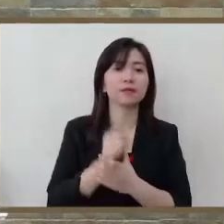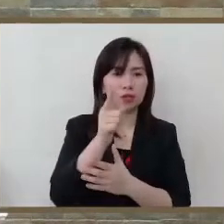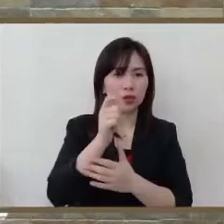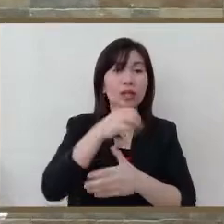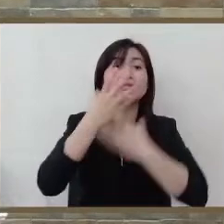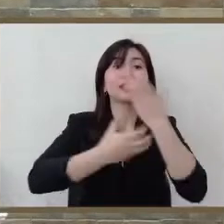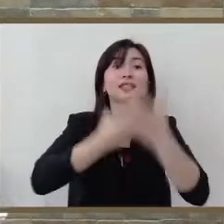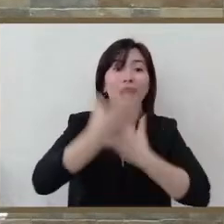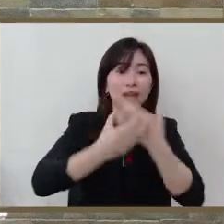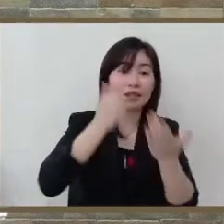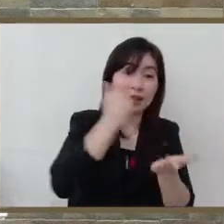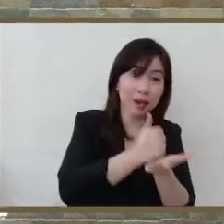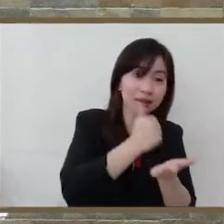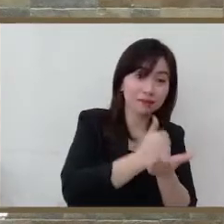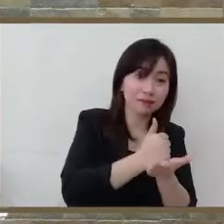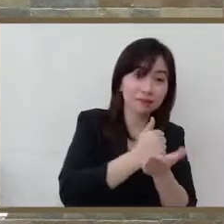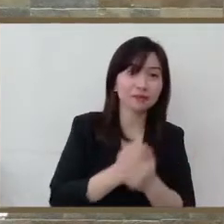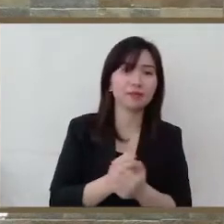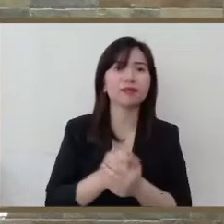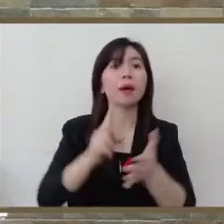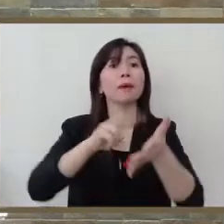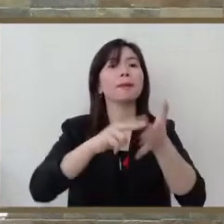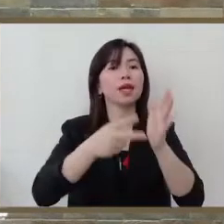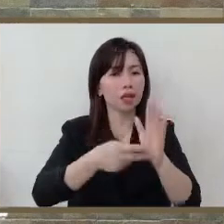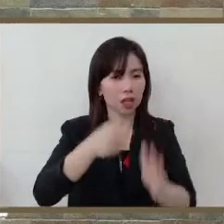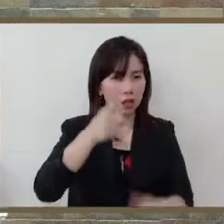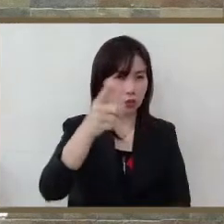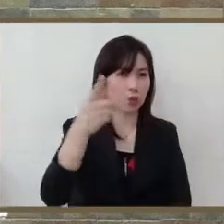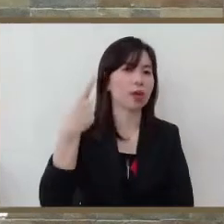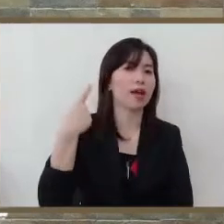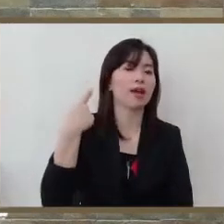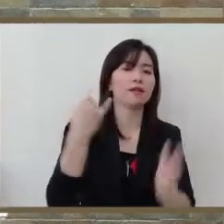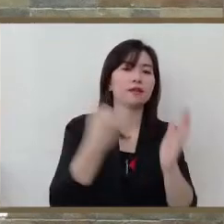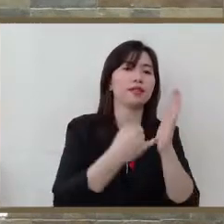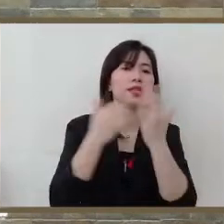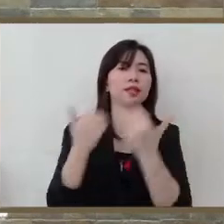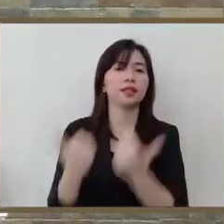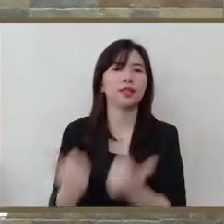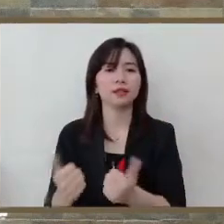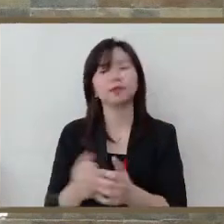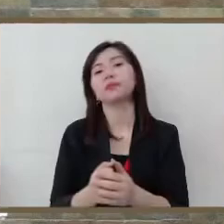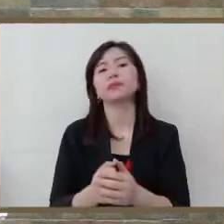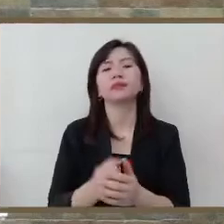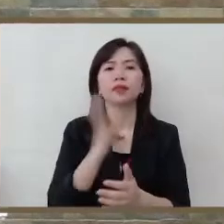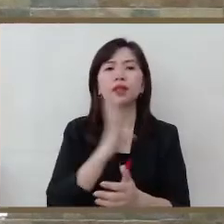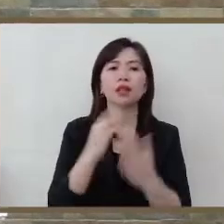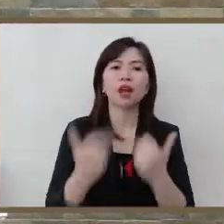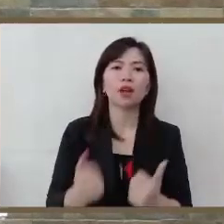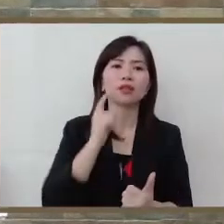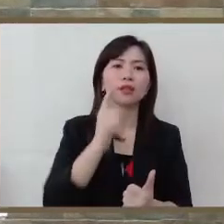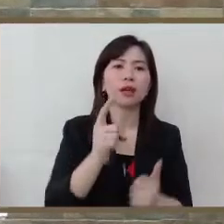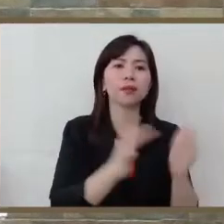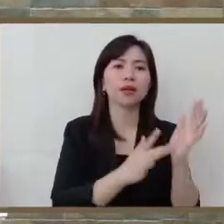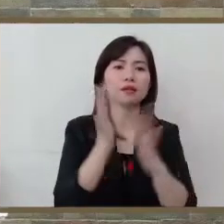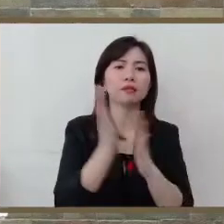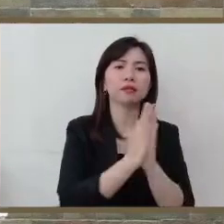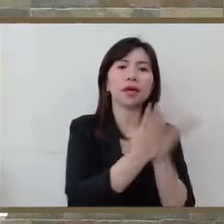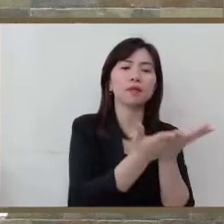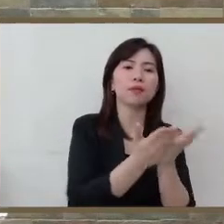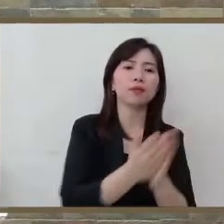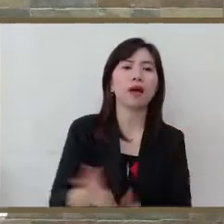di ba? Ibig sabihin niya, nasa iyo na. Nasa iyo na. Ang sabi ng Bible, there